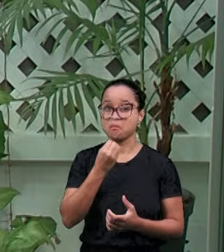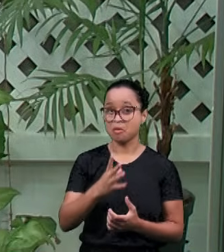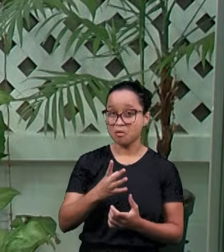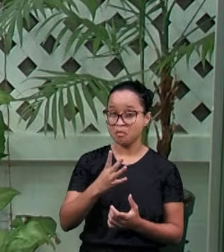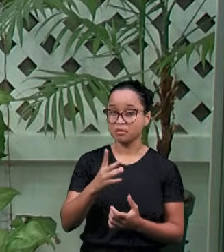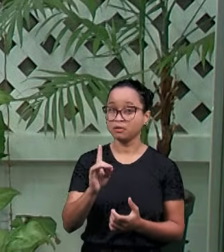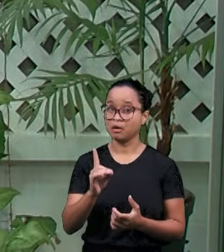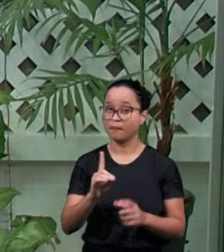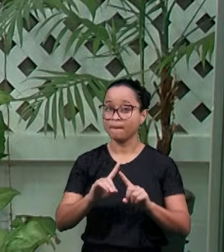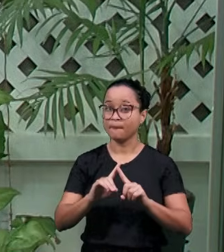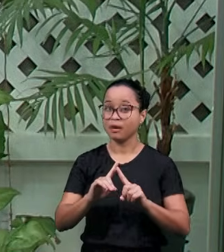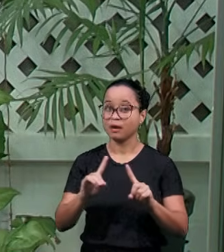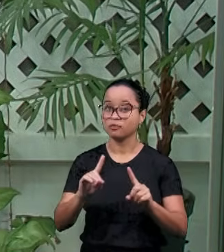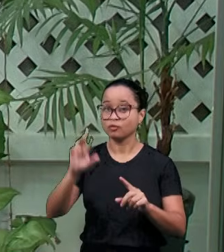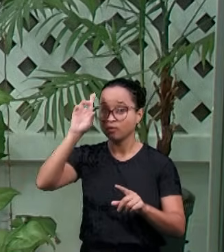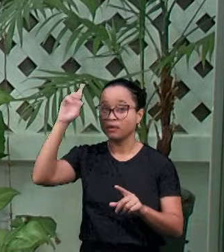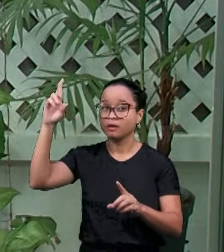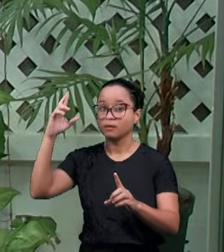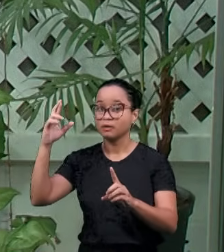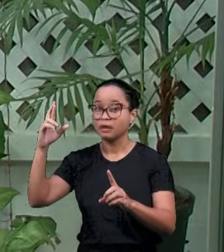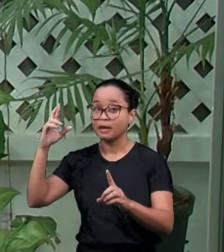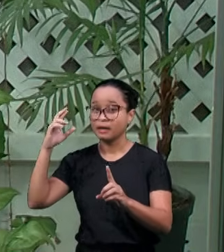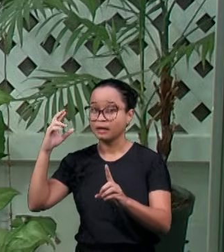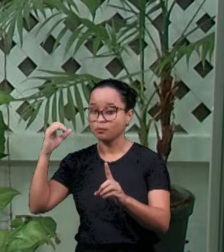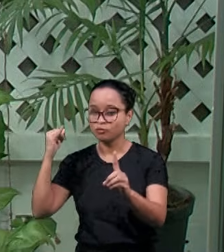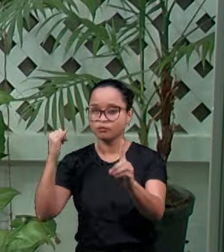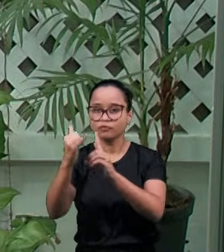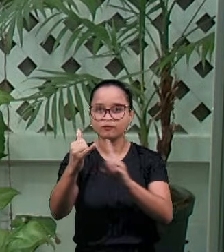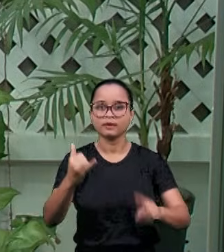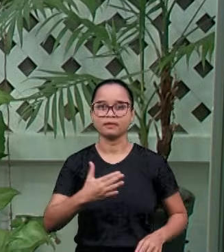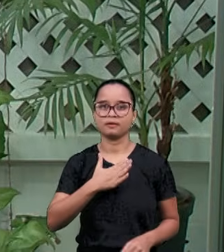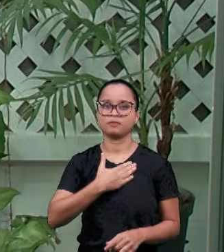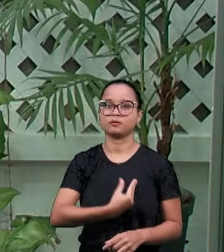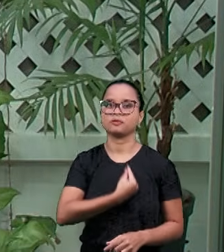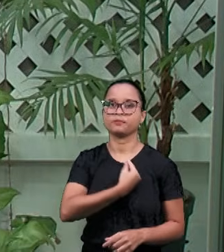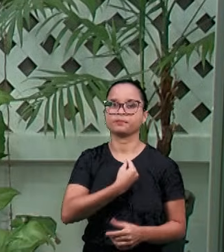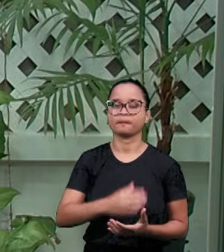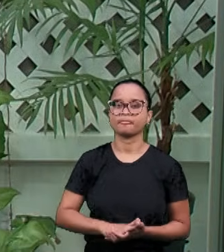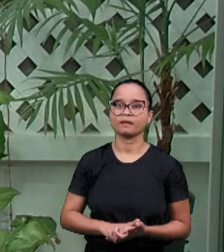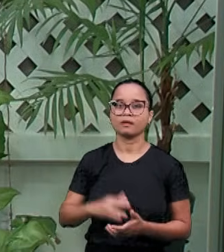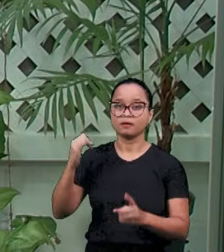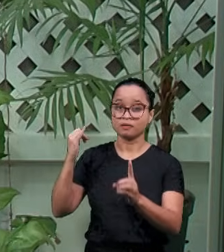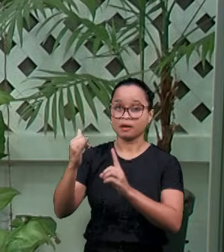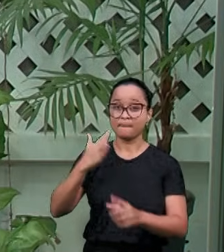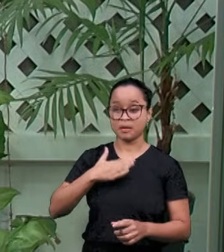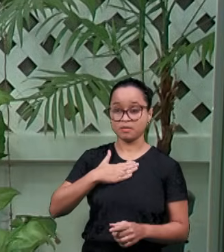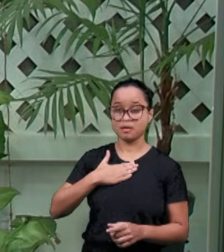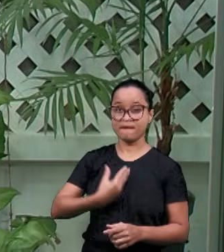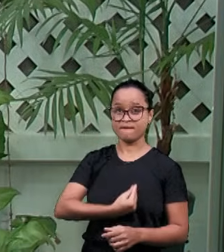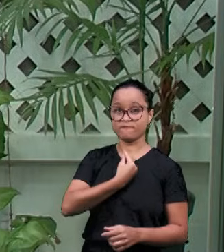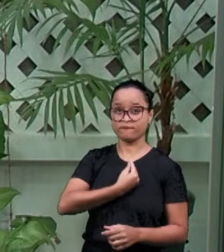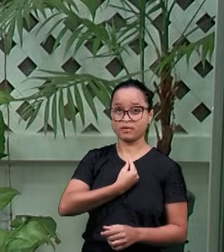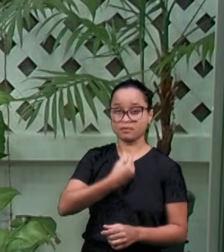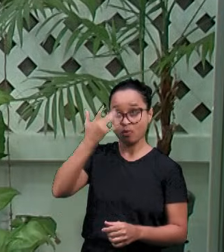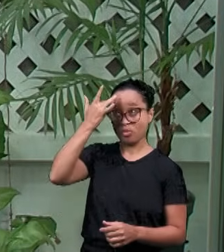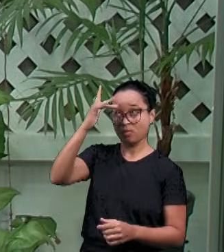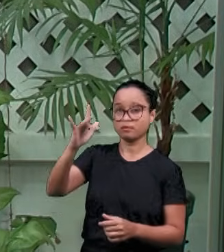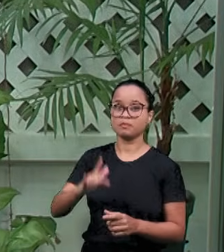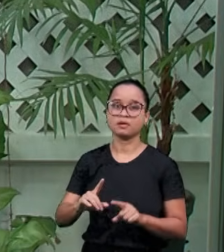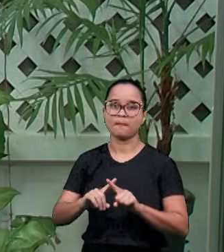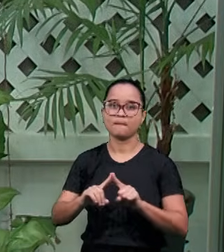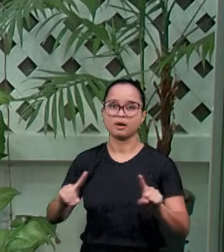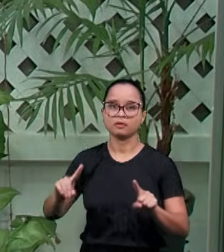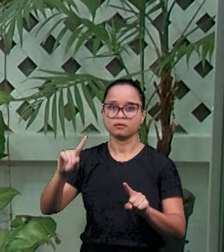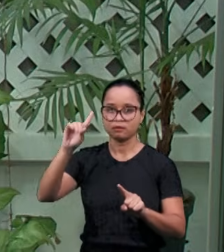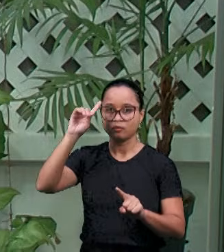vie. Le Seigneur voulait me dire quelque chose que je n'attendais pas. Je ne savais pas qu'il allait se passer. Mais elle m'a